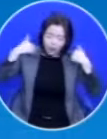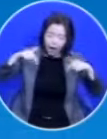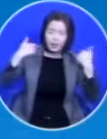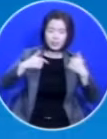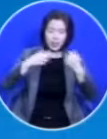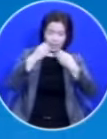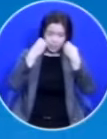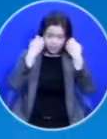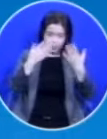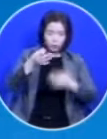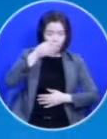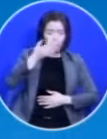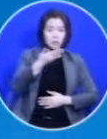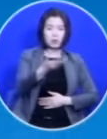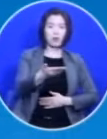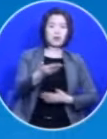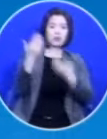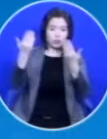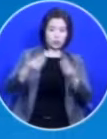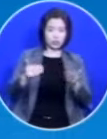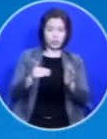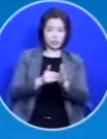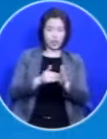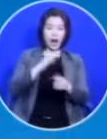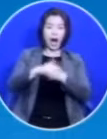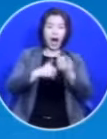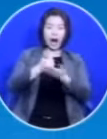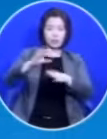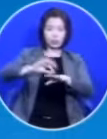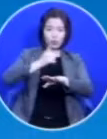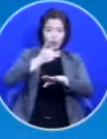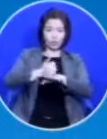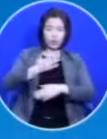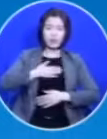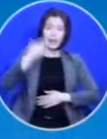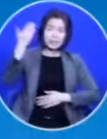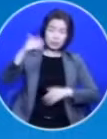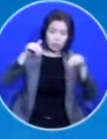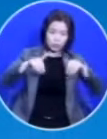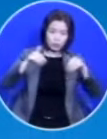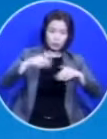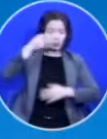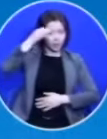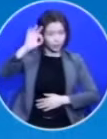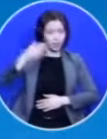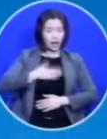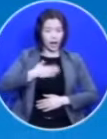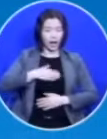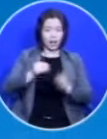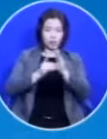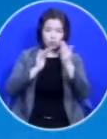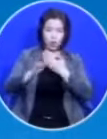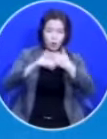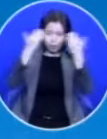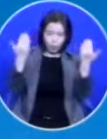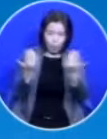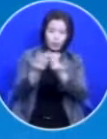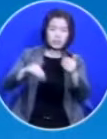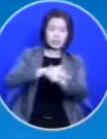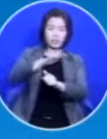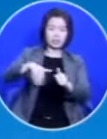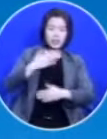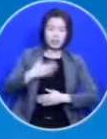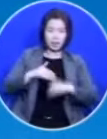새롭게 보여주신다 하나님이 왕이시고 나는 그분의 종임을 깨닫고 나자 모든 상황에서 내